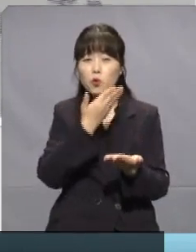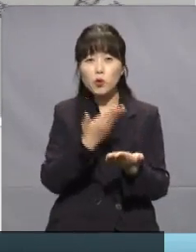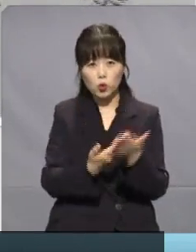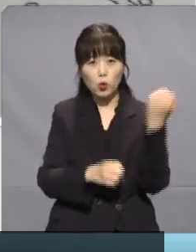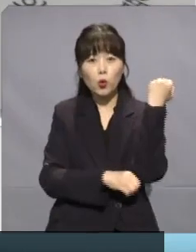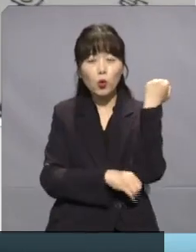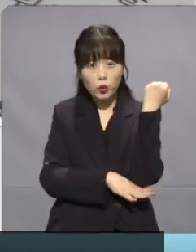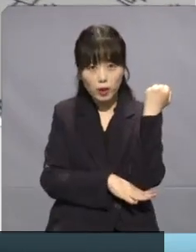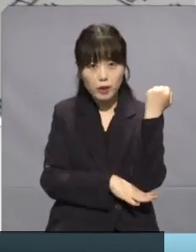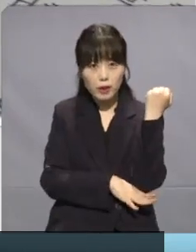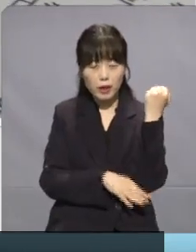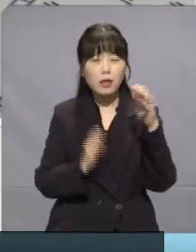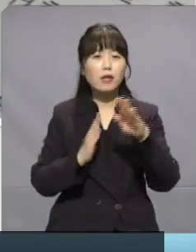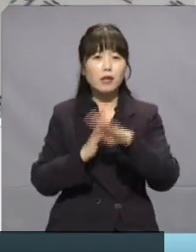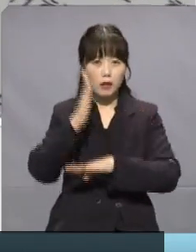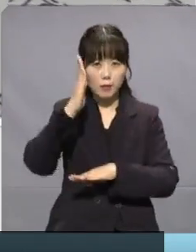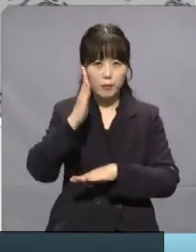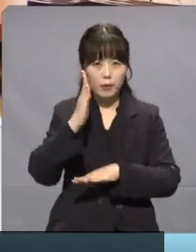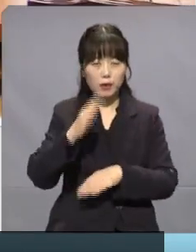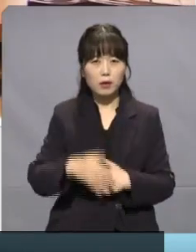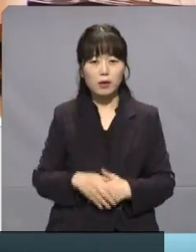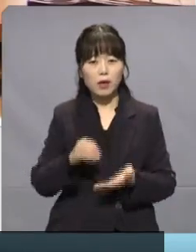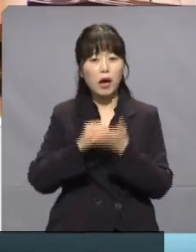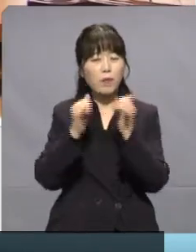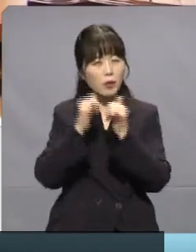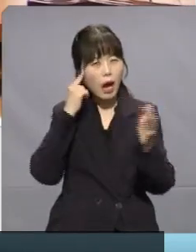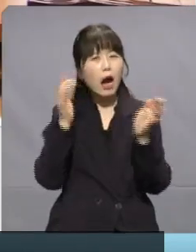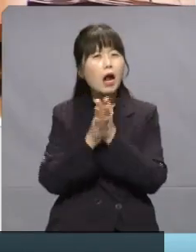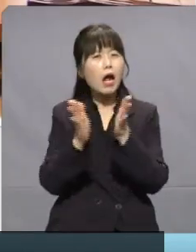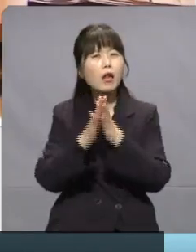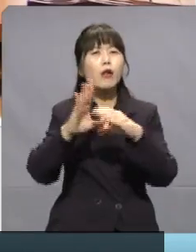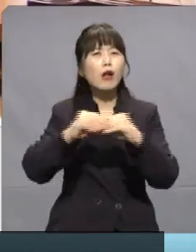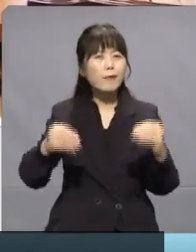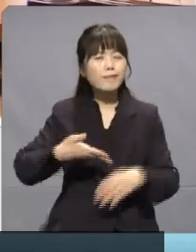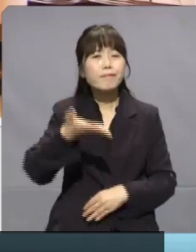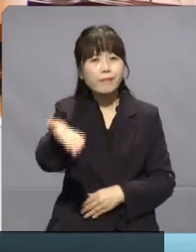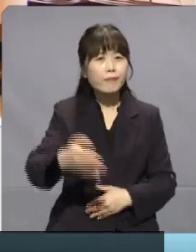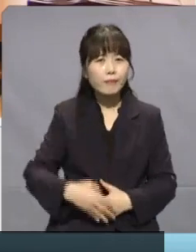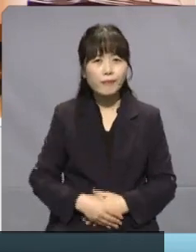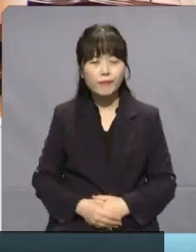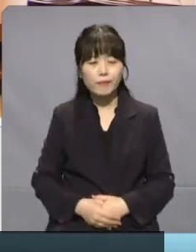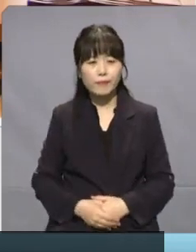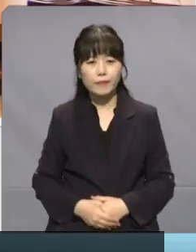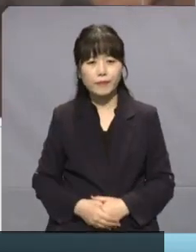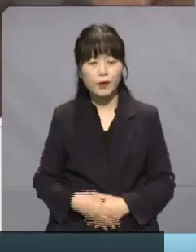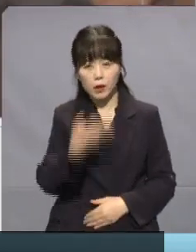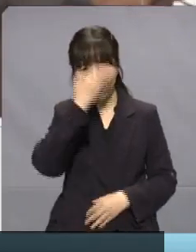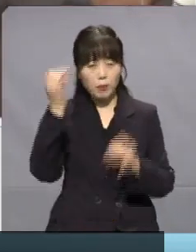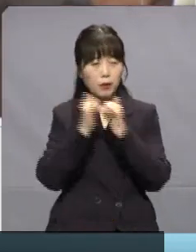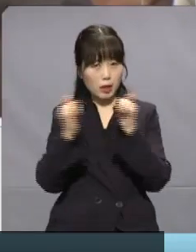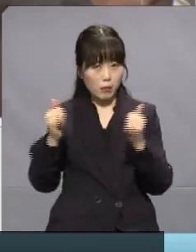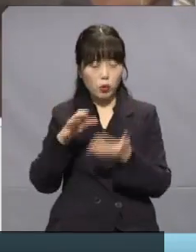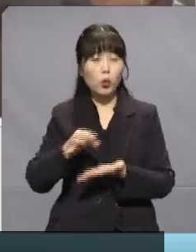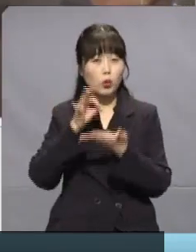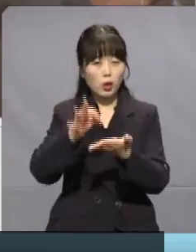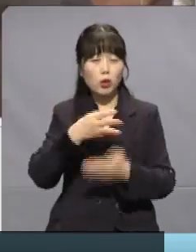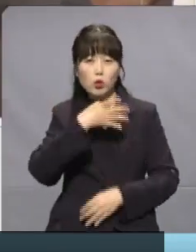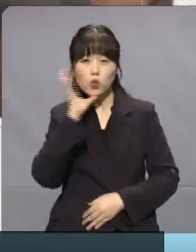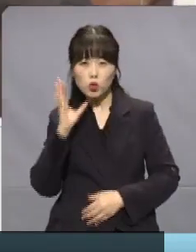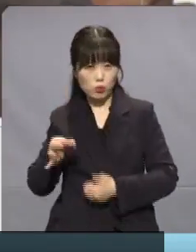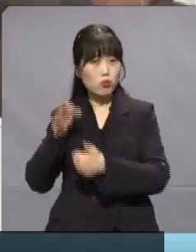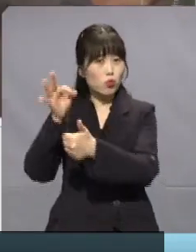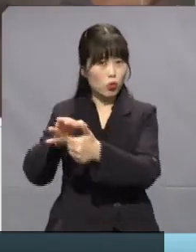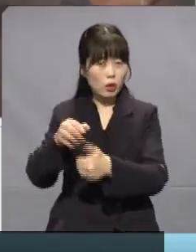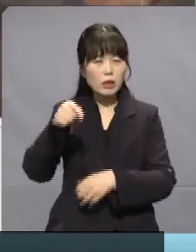전제를 넘는 거 가입자끼리 알아서 해결해라 뭐 젊은 사람들이 내서 노인층